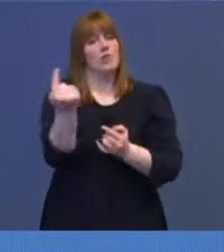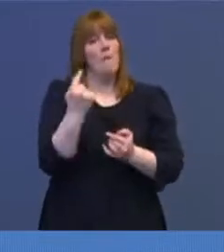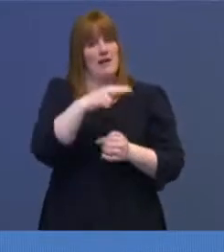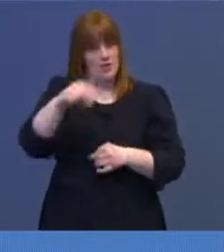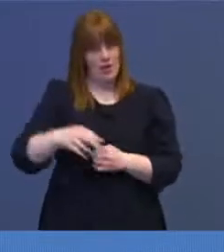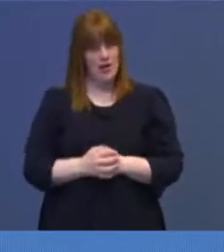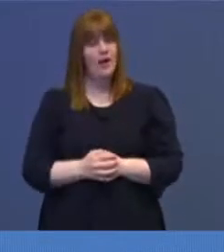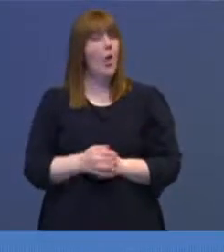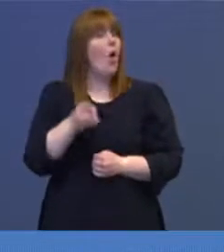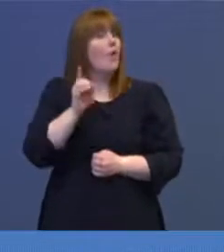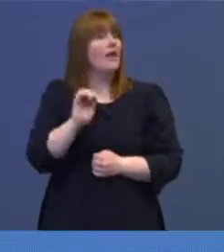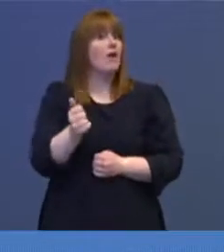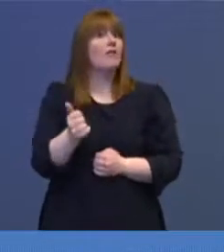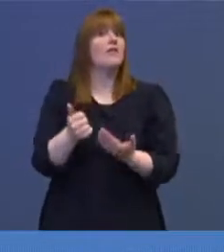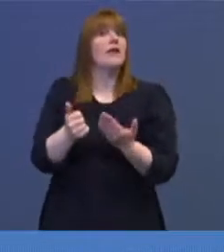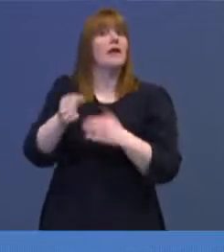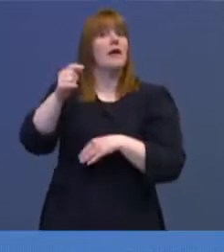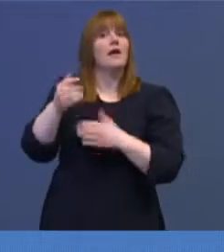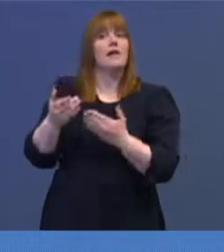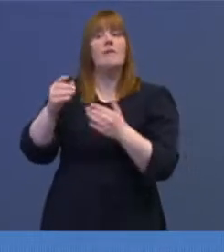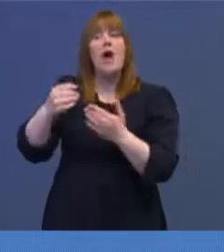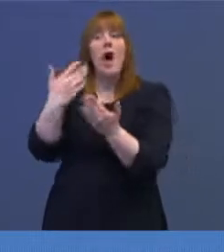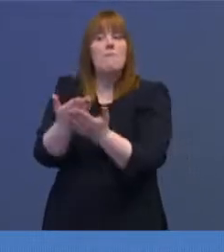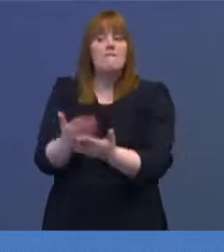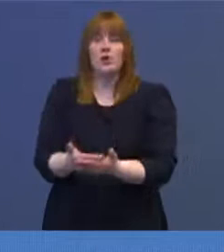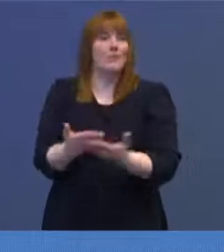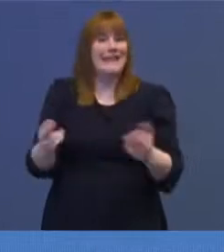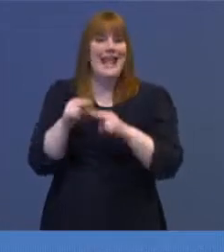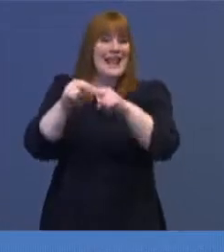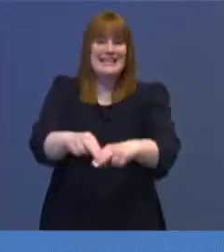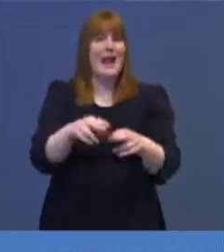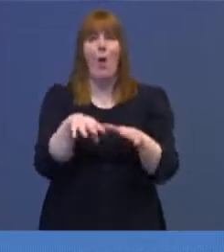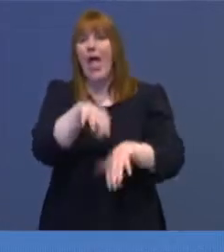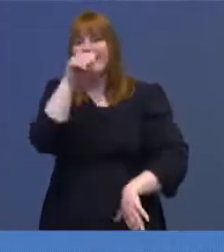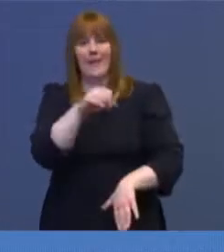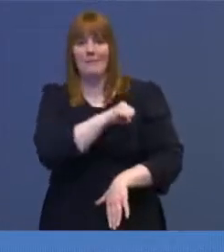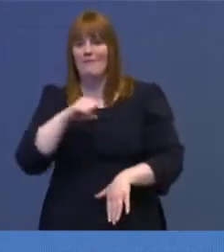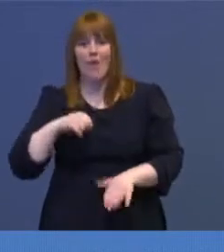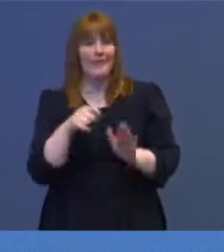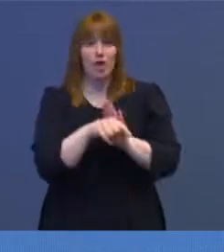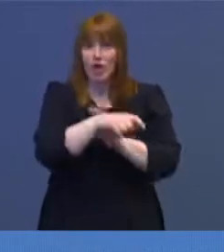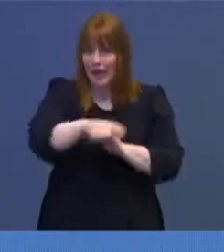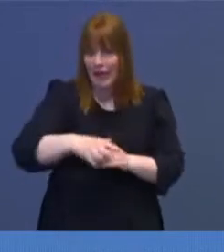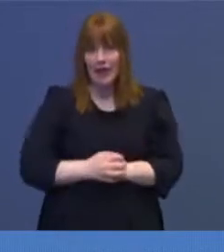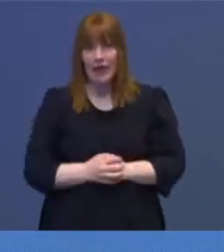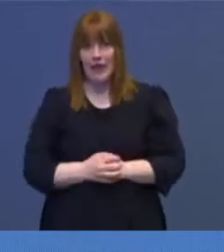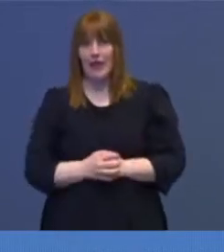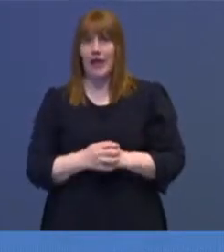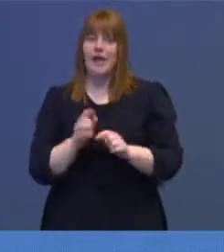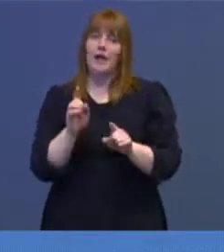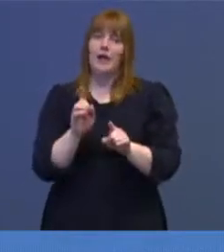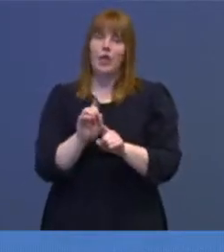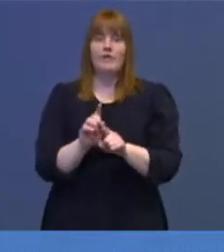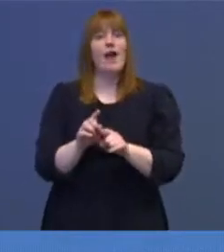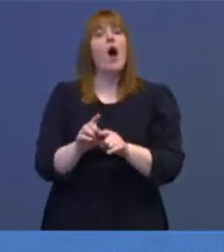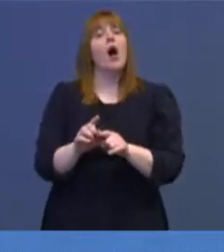også frarådet at private reiser ned og henter flyktninger, og at vi har understreket viktigheten av at vi har